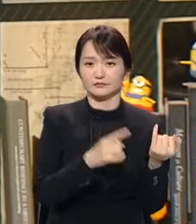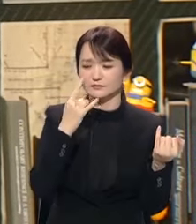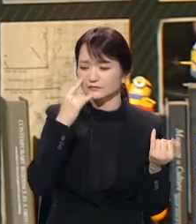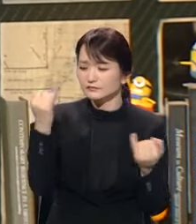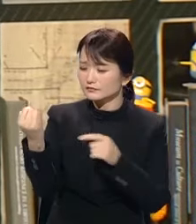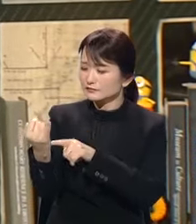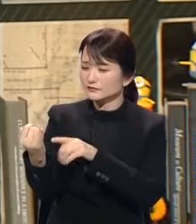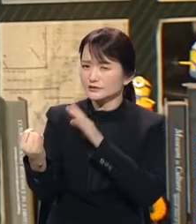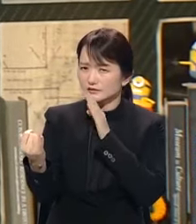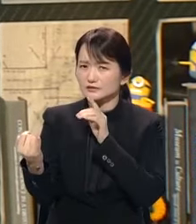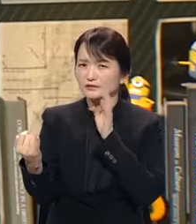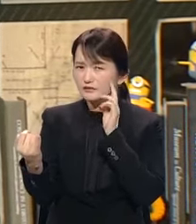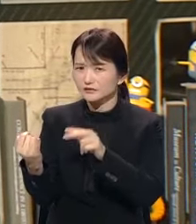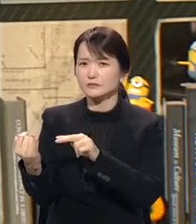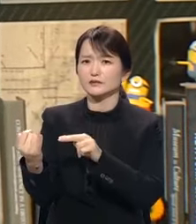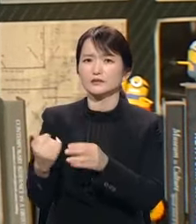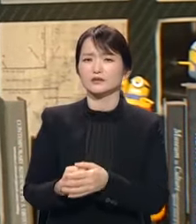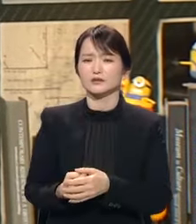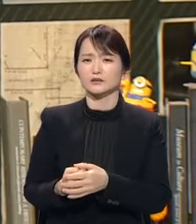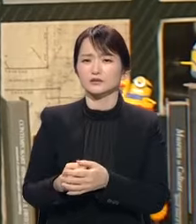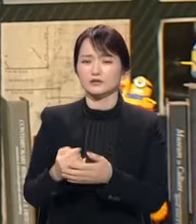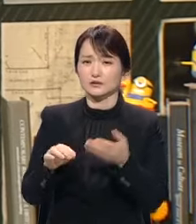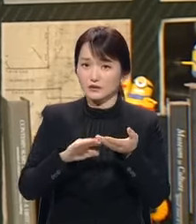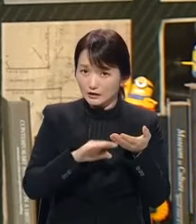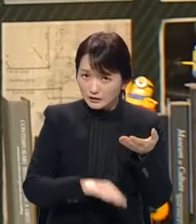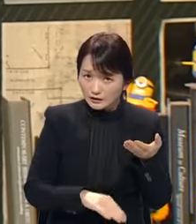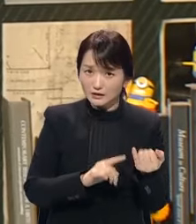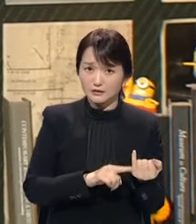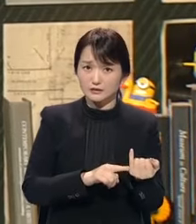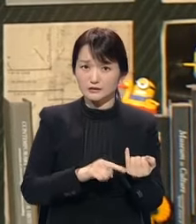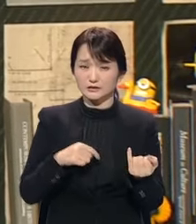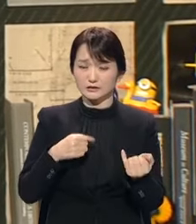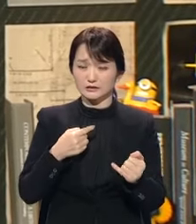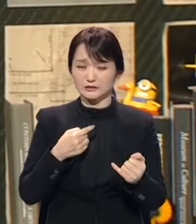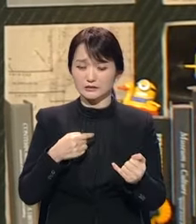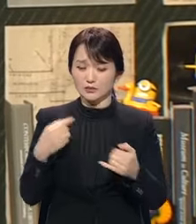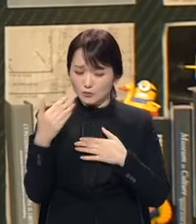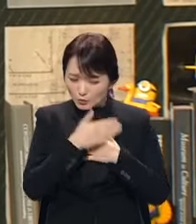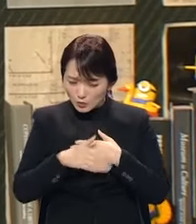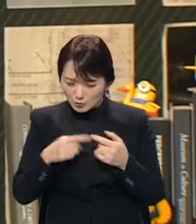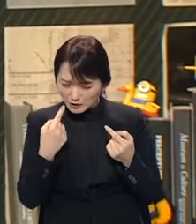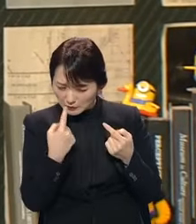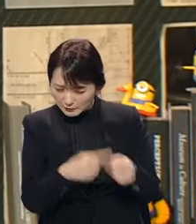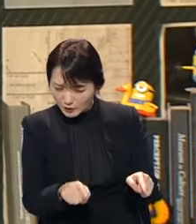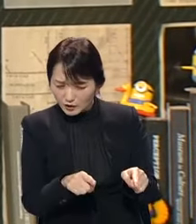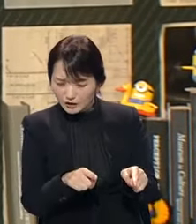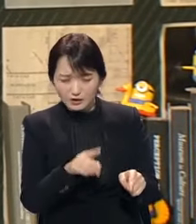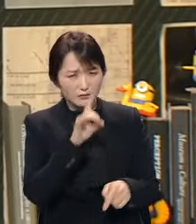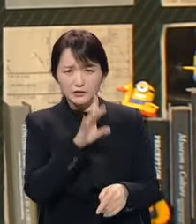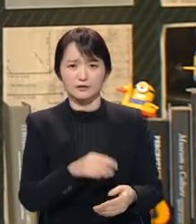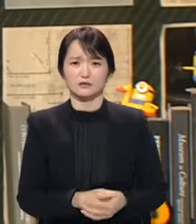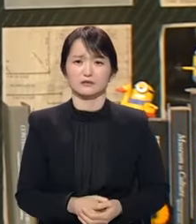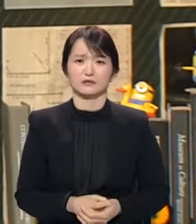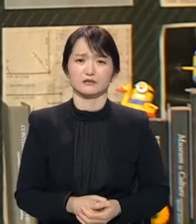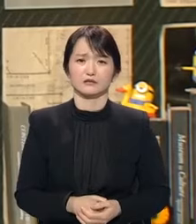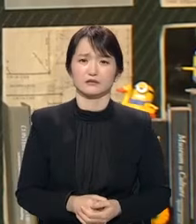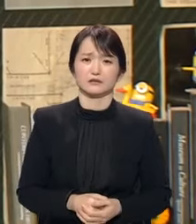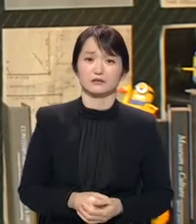진짜 해도 너무하세요. 요즘 아무리 아랫사람이라도 남 몸에 그렇게 평가하는 거 정말 안 될 행동이에요. 100번